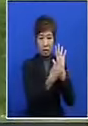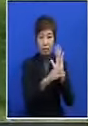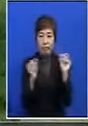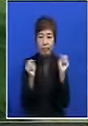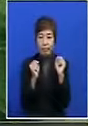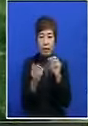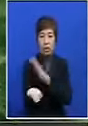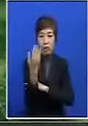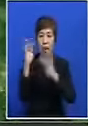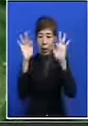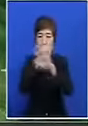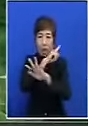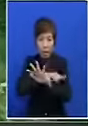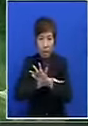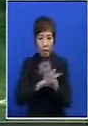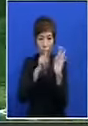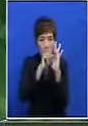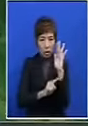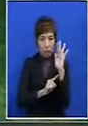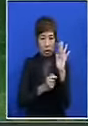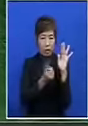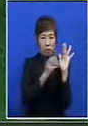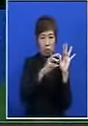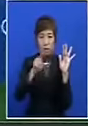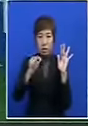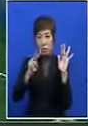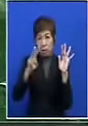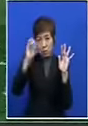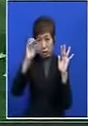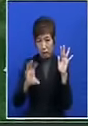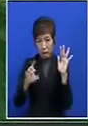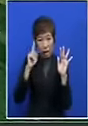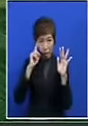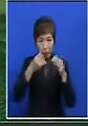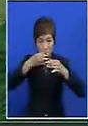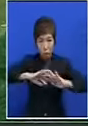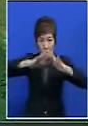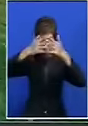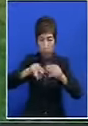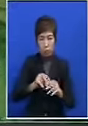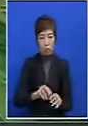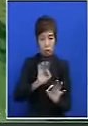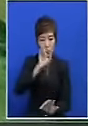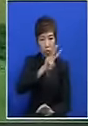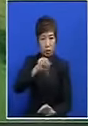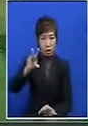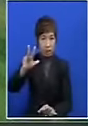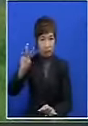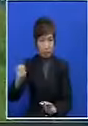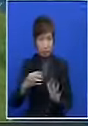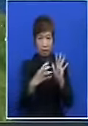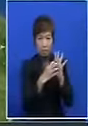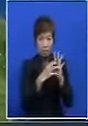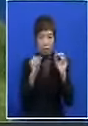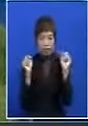ศเย็นกับมีหมอกตอนเช้าอุณหภูมิต่ำสุด 16-22 องศาเซลเซียสระวังคลื่นนะครับสูง 2-3 เมตรภาคกลางอากาศเย็น